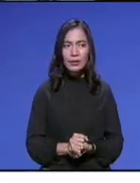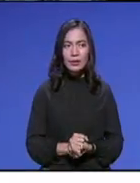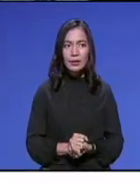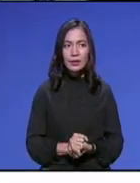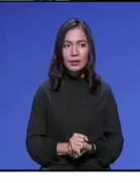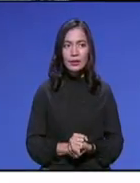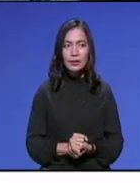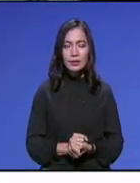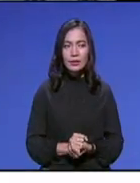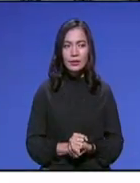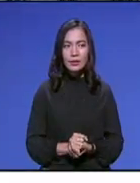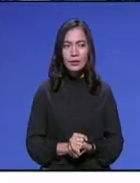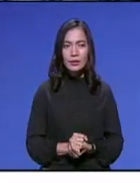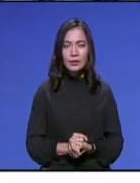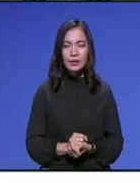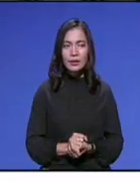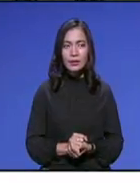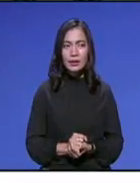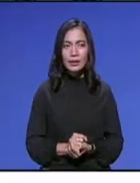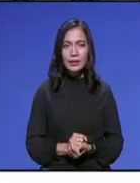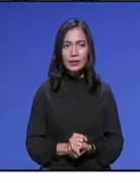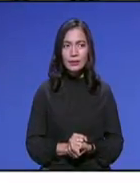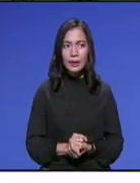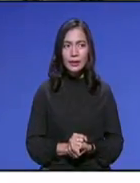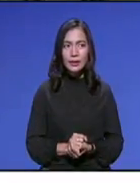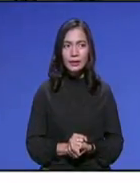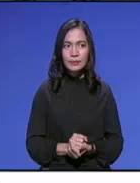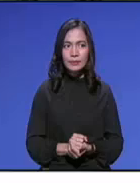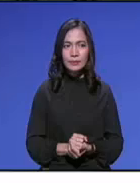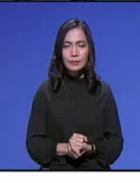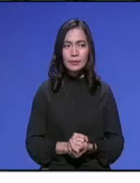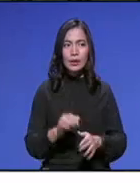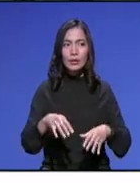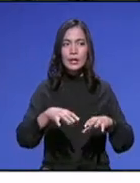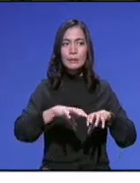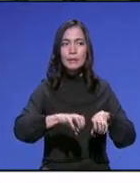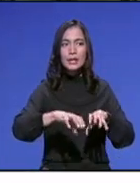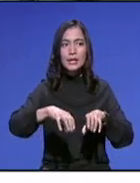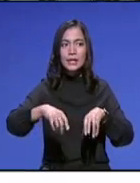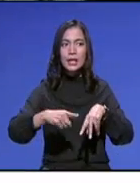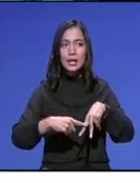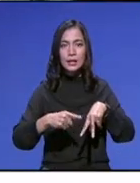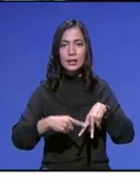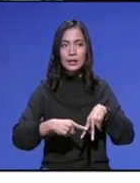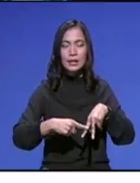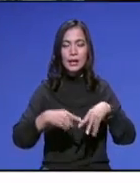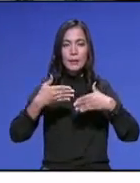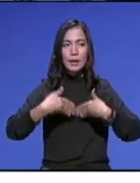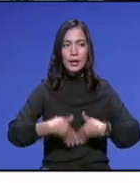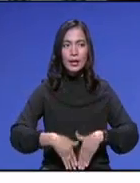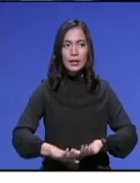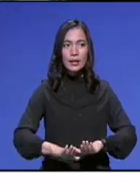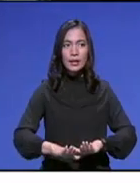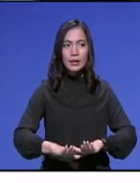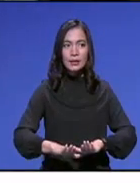ininya, saya sakit pahanya. Suruh dipijit, bilangin, katanya teman mau melahirkan itu,